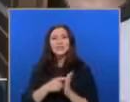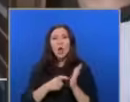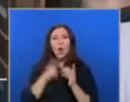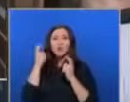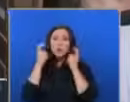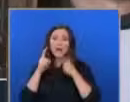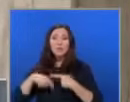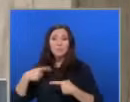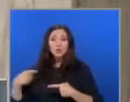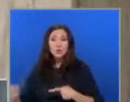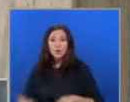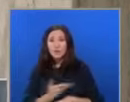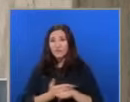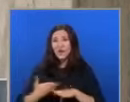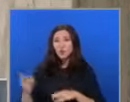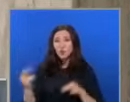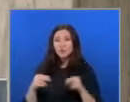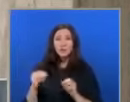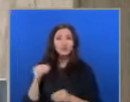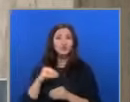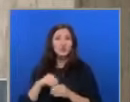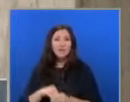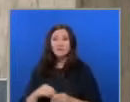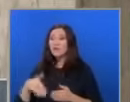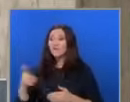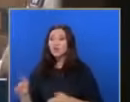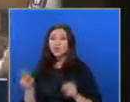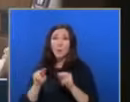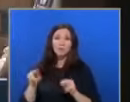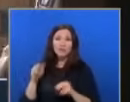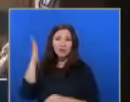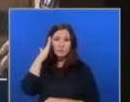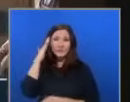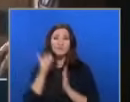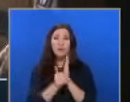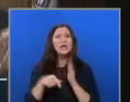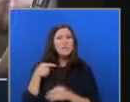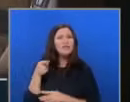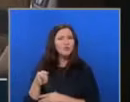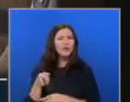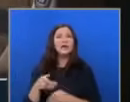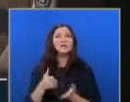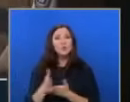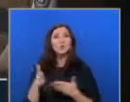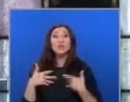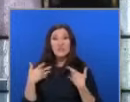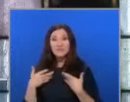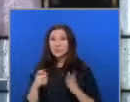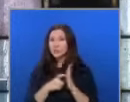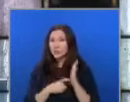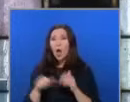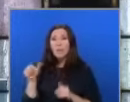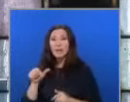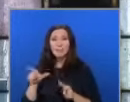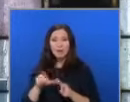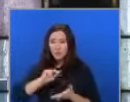процедура, проведена от комисия с участието на външни за образователното министерство експерти. След това пак според изискванията на закона, Албена Михайлова